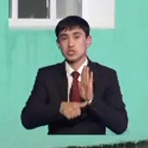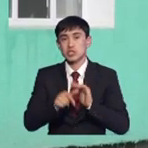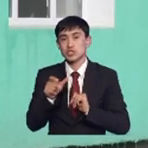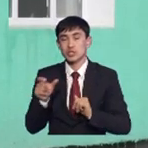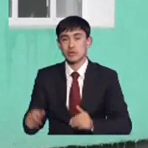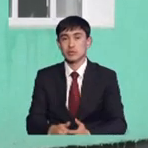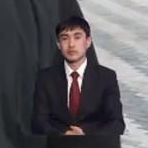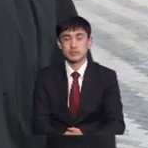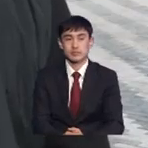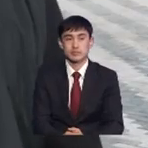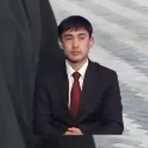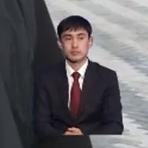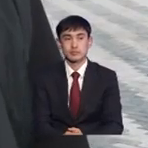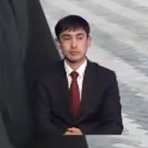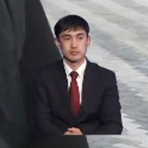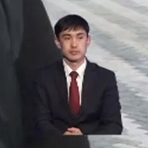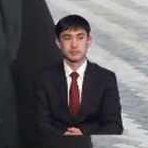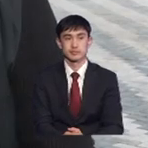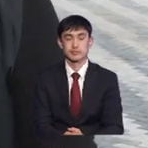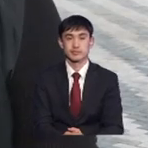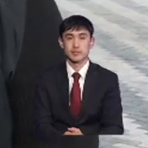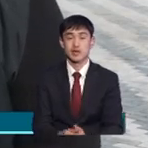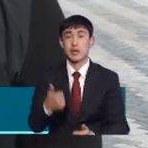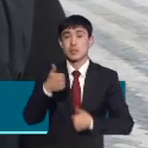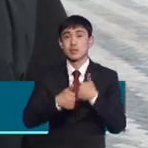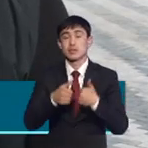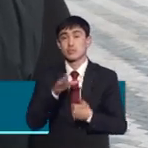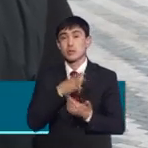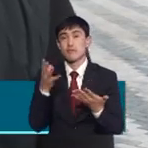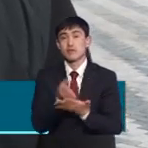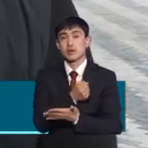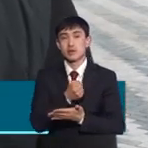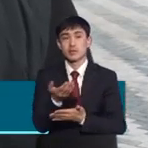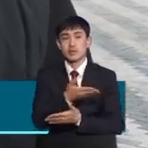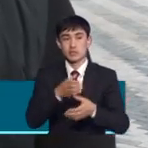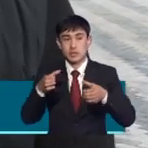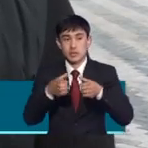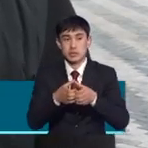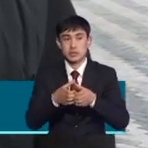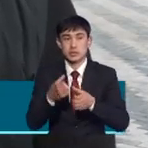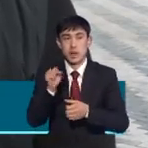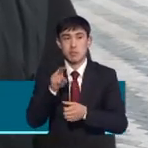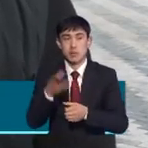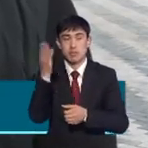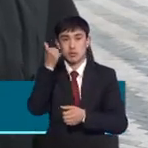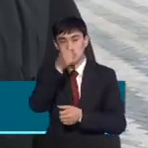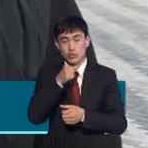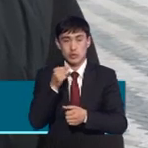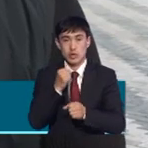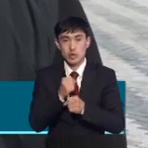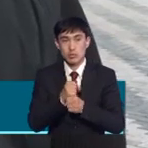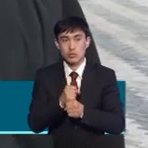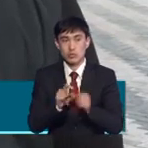60 человек. Тендер был выигран нашей подрядной организацией в апреле прошлого года. К работам